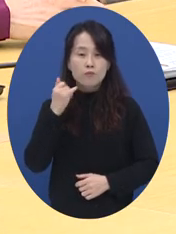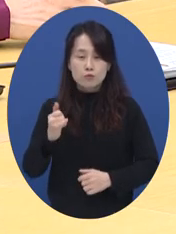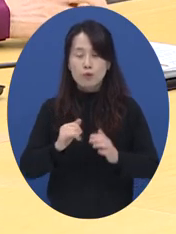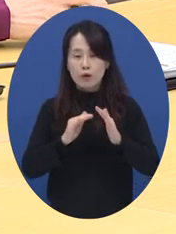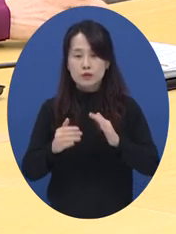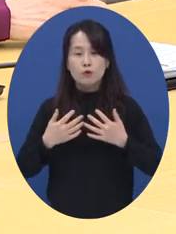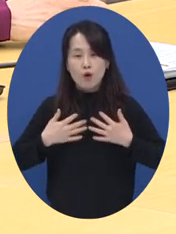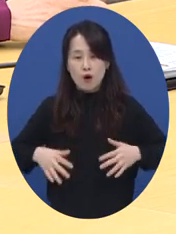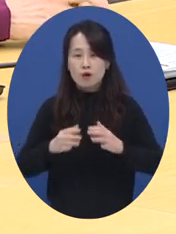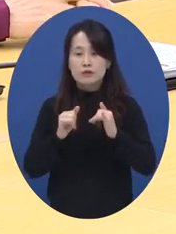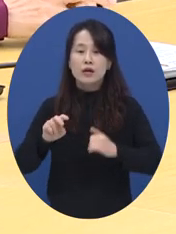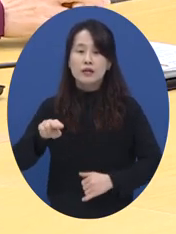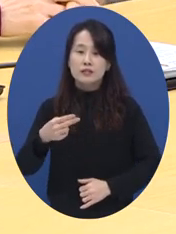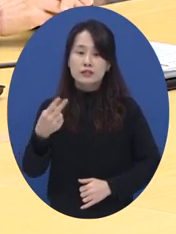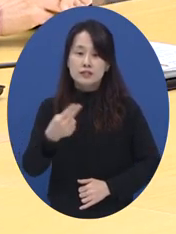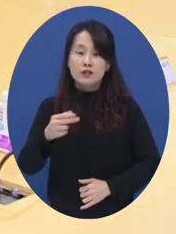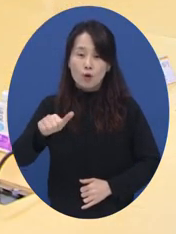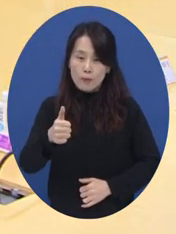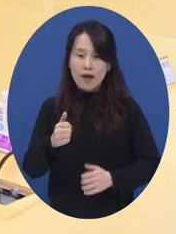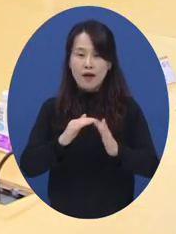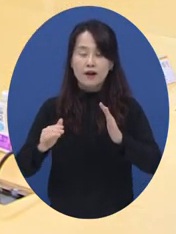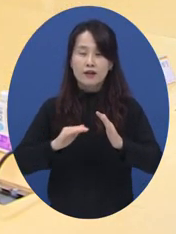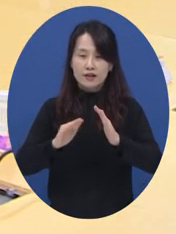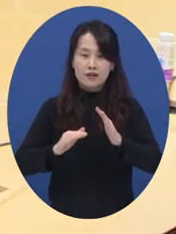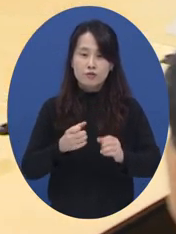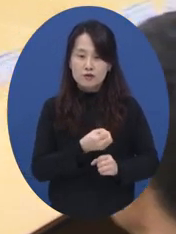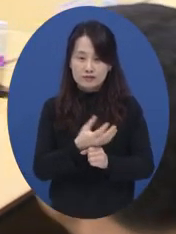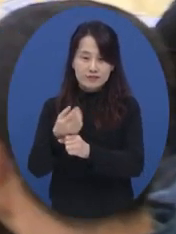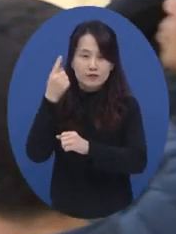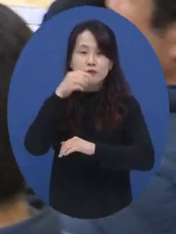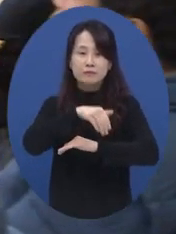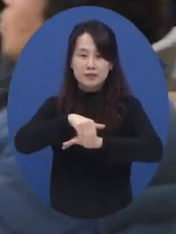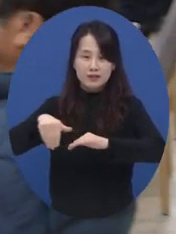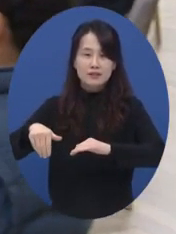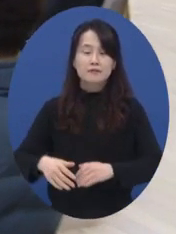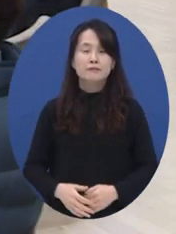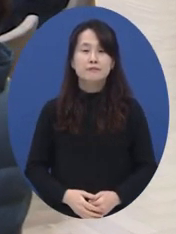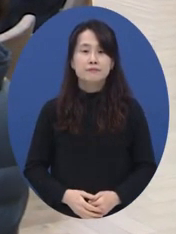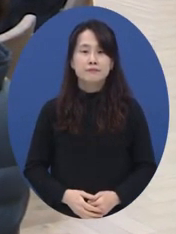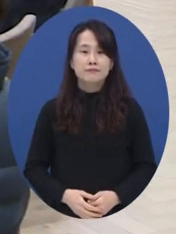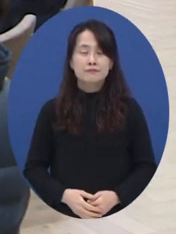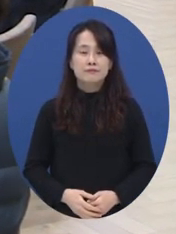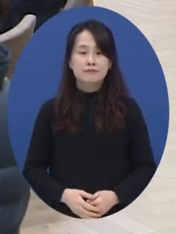가족 등 도내 소외계층 2천 500여 가구에 전달될 예정입니다